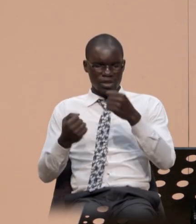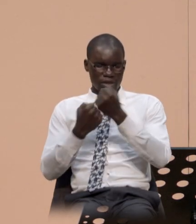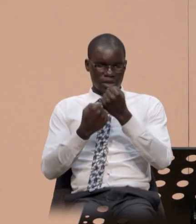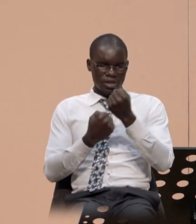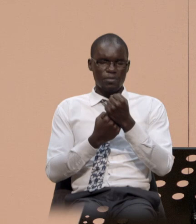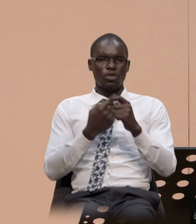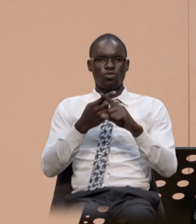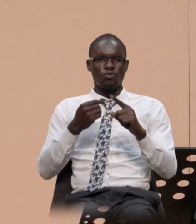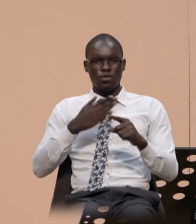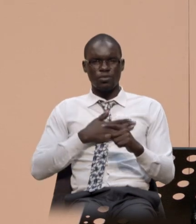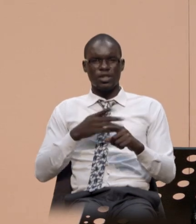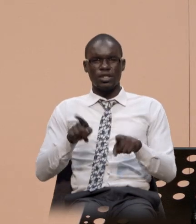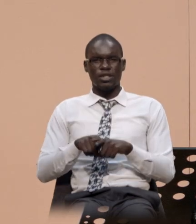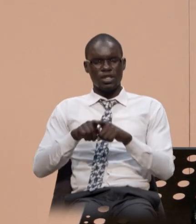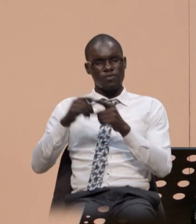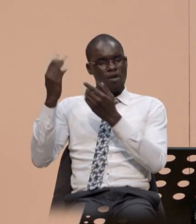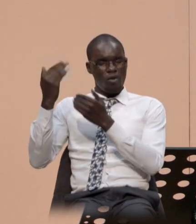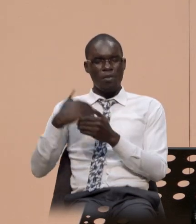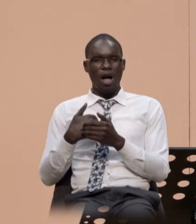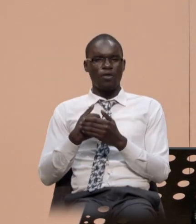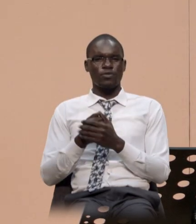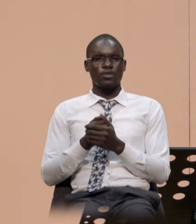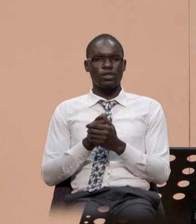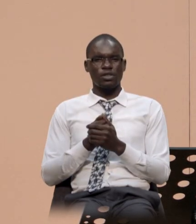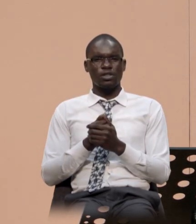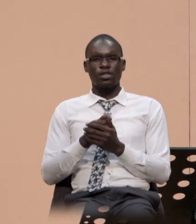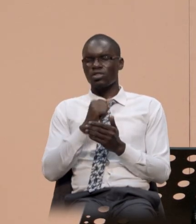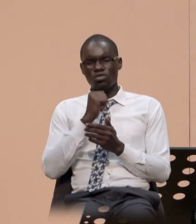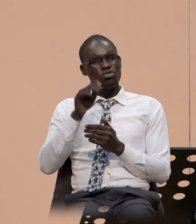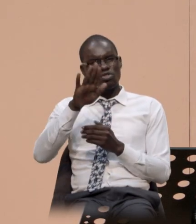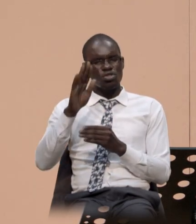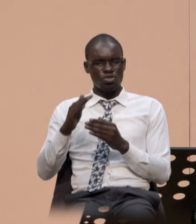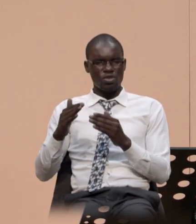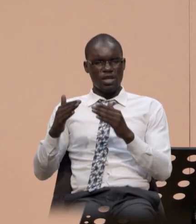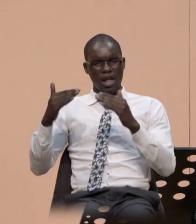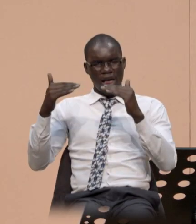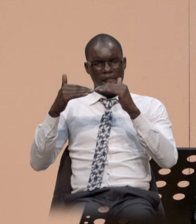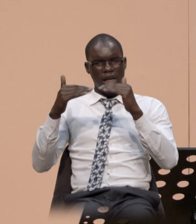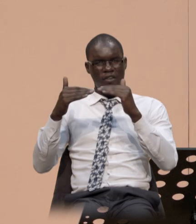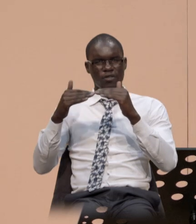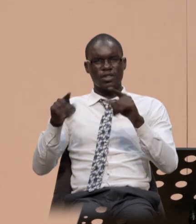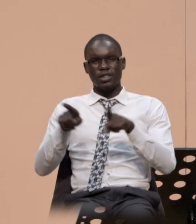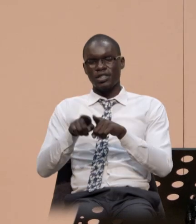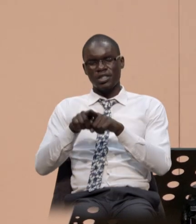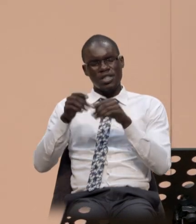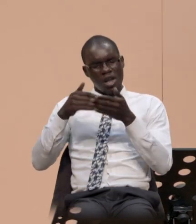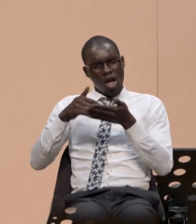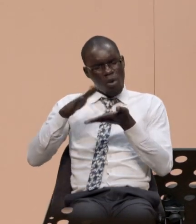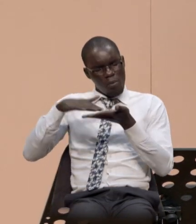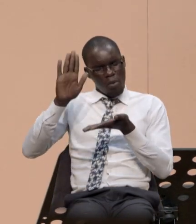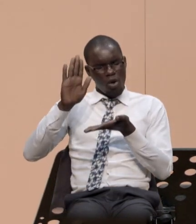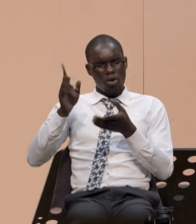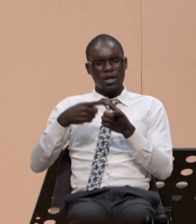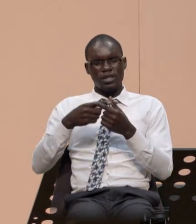kwa ajili ya imani walio nayo, wewe hauwawezi. Wamepita kiwango cha kuanguka, wamepita kiwango cha kujaribiwa